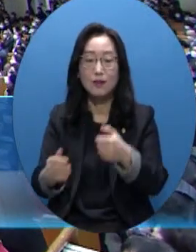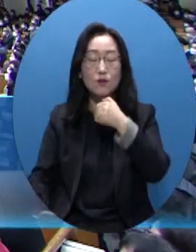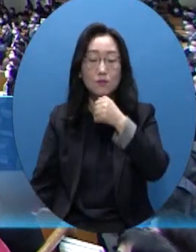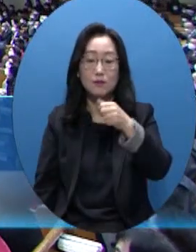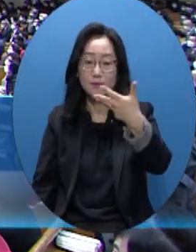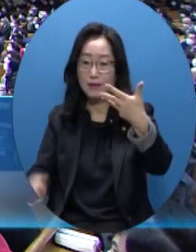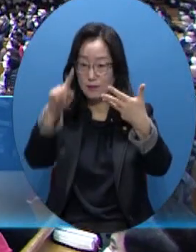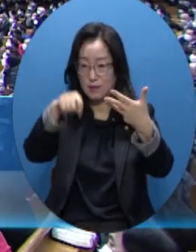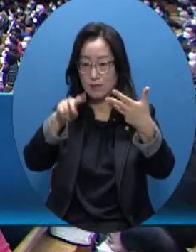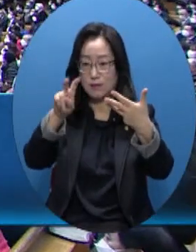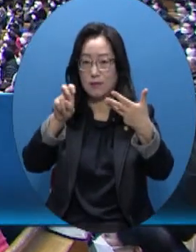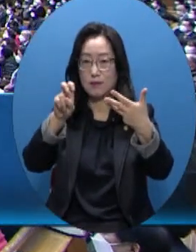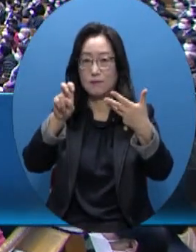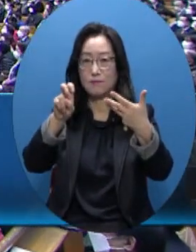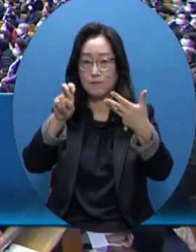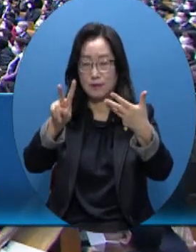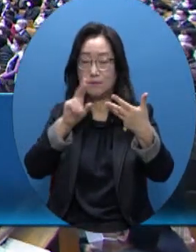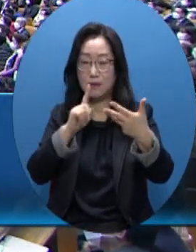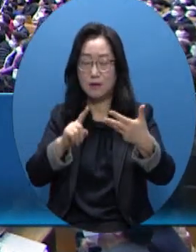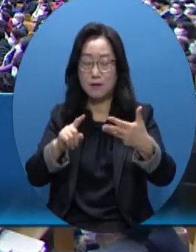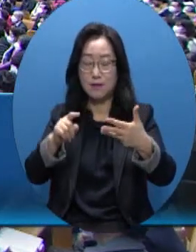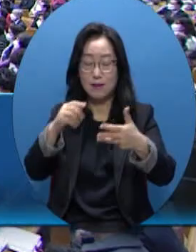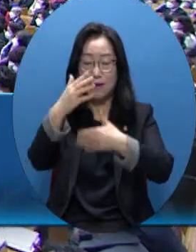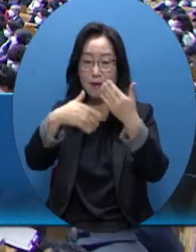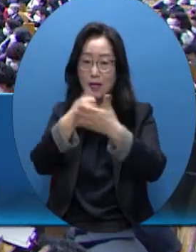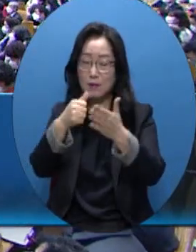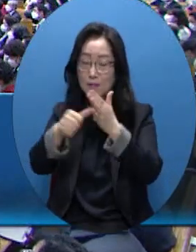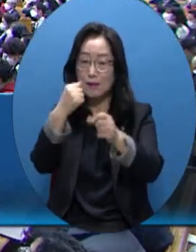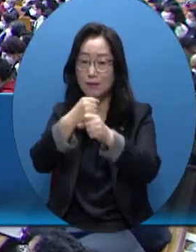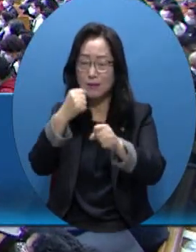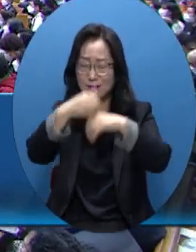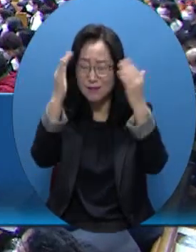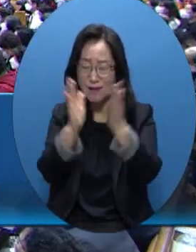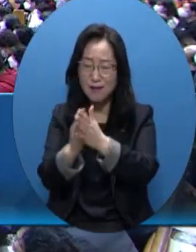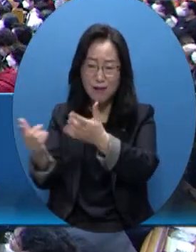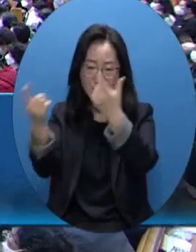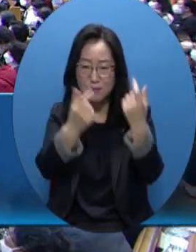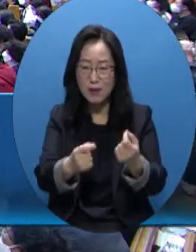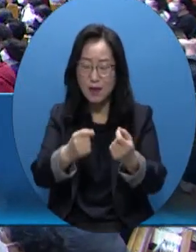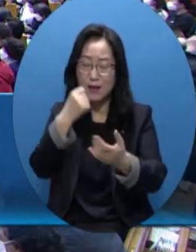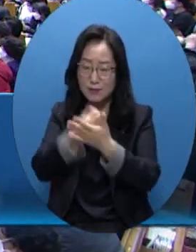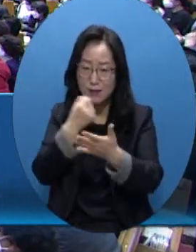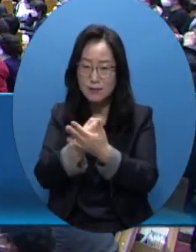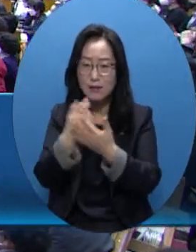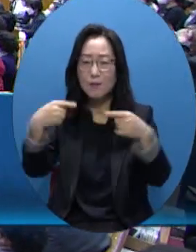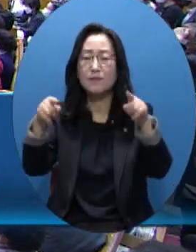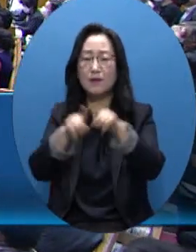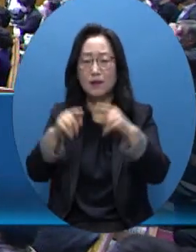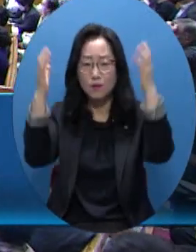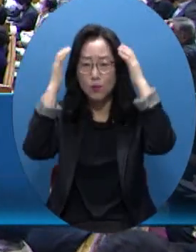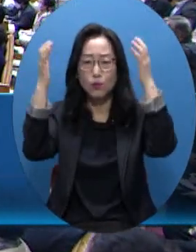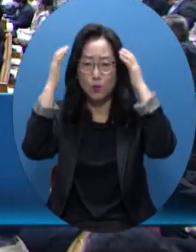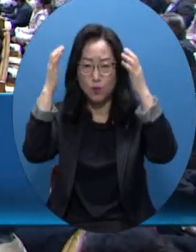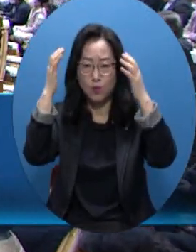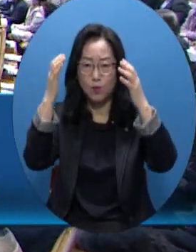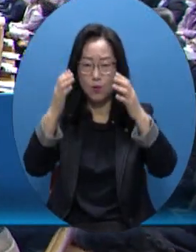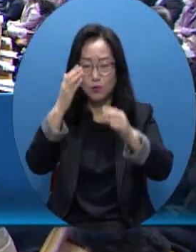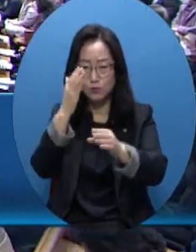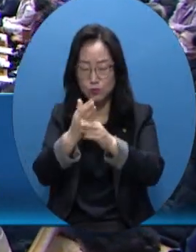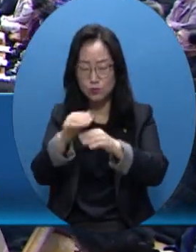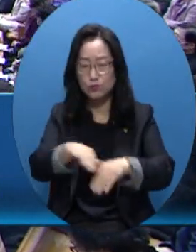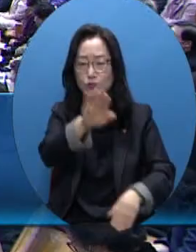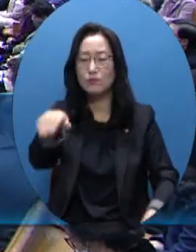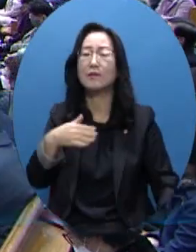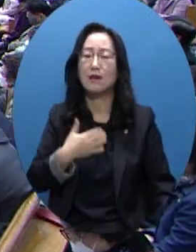발전 21 됩니다 필요 물이다 이제 함께 탄식하며 함께 고통을 겪고 있는 것을 우리가 아느니라